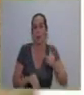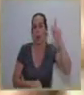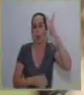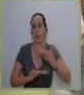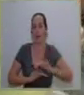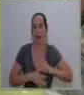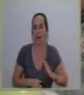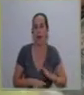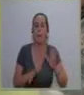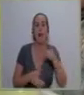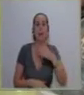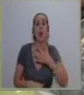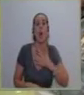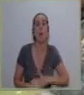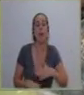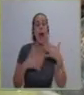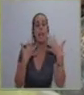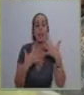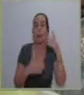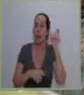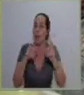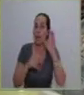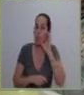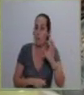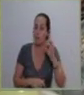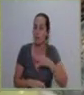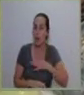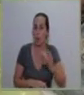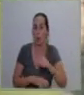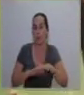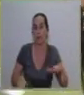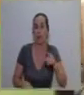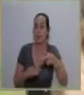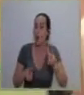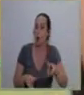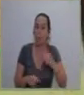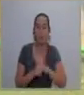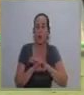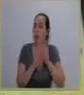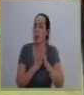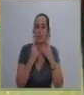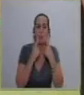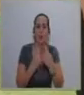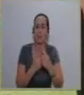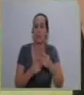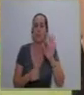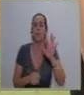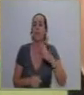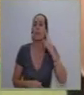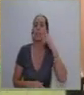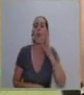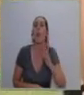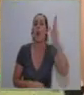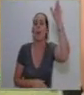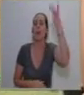יקבל. מה את רוצה לספר לצופים שלנו בערוץ הילדים? אתם יכולים לעשות כל מה שאתם רוצים, תשאפו גבוה, תביטו